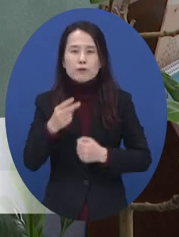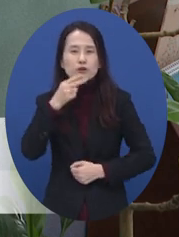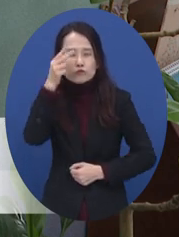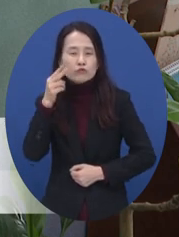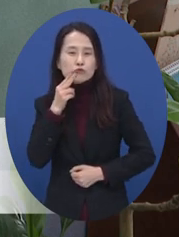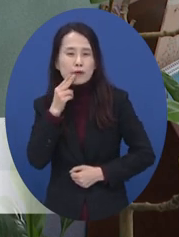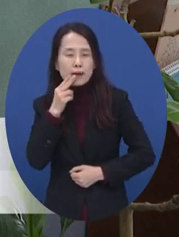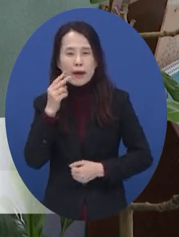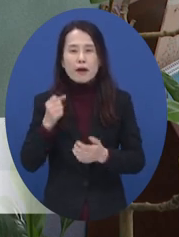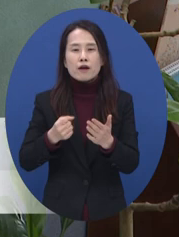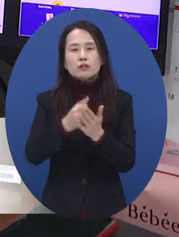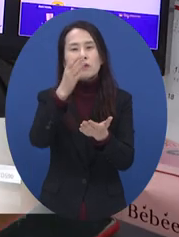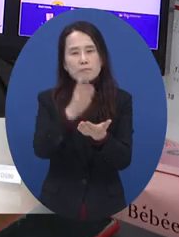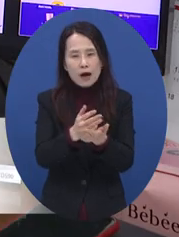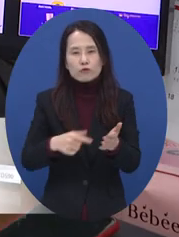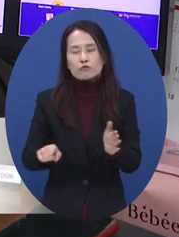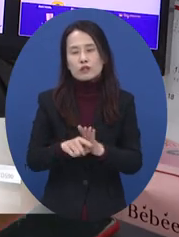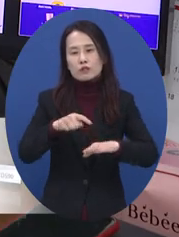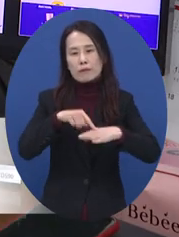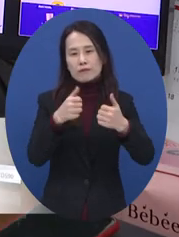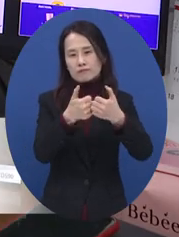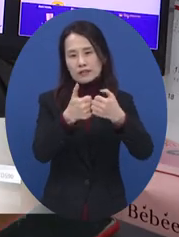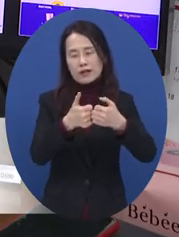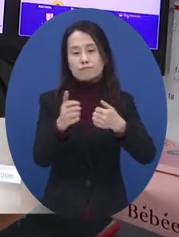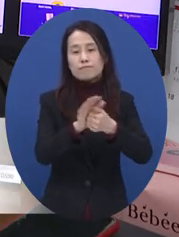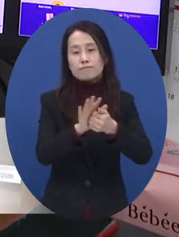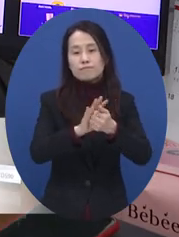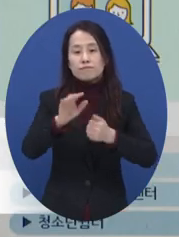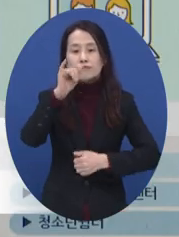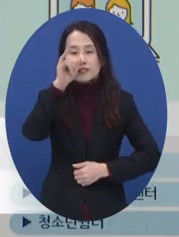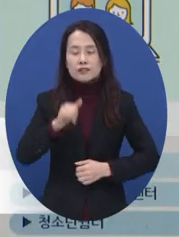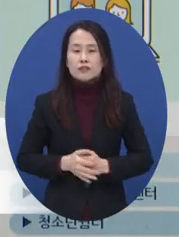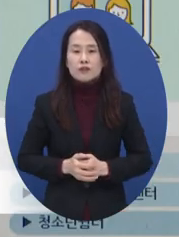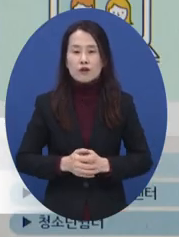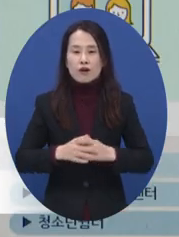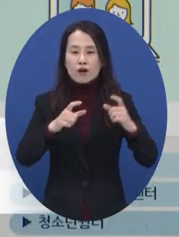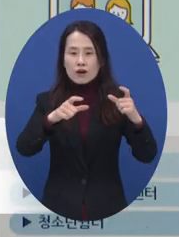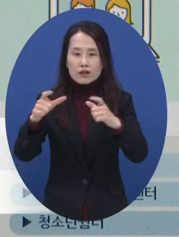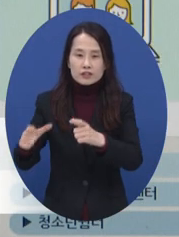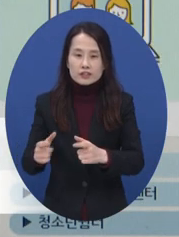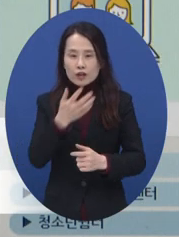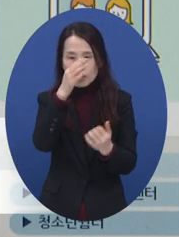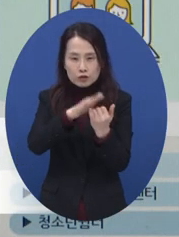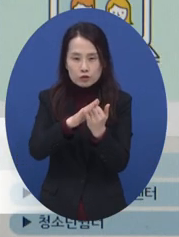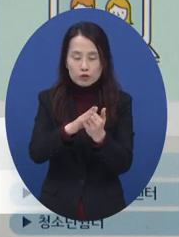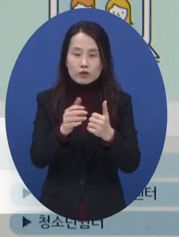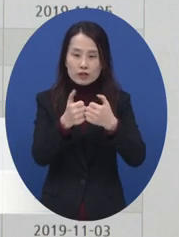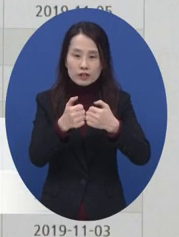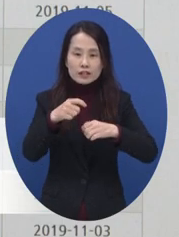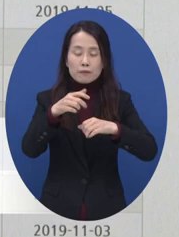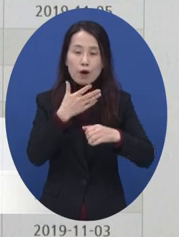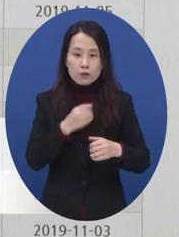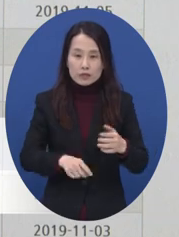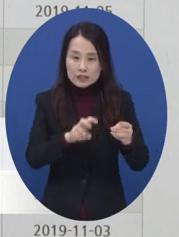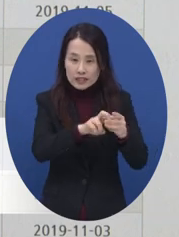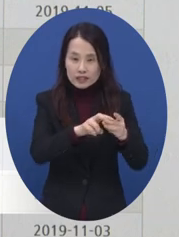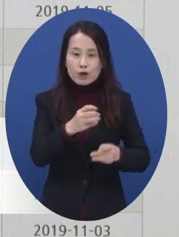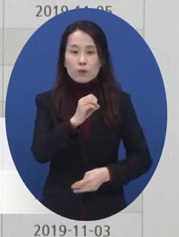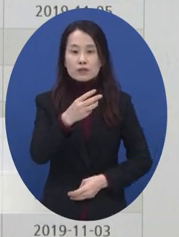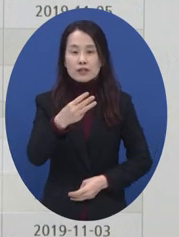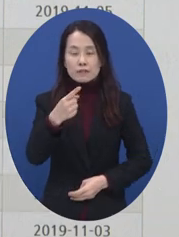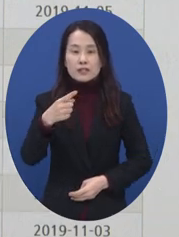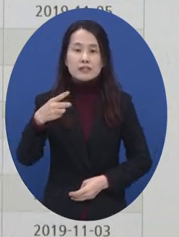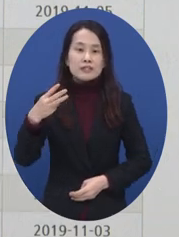등 극단적인 선택을 하지 않도록 심리 상담을 진행합니다 각 지역 청소년상담복지센터 를 비롯해 전화 031